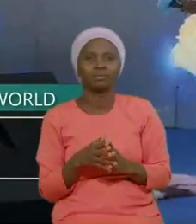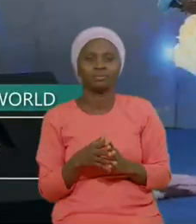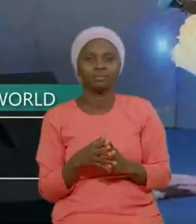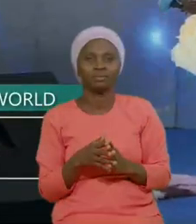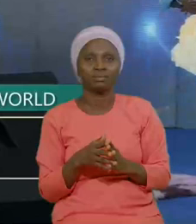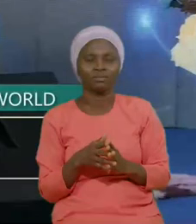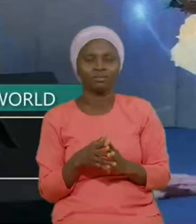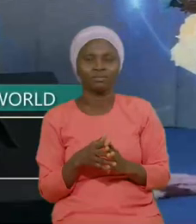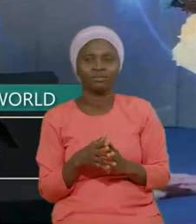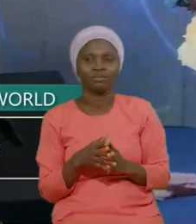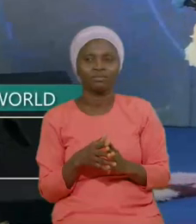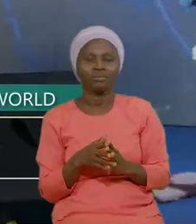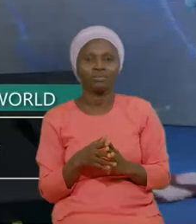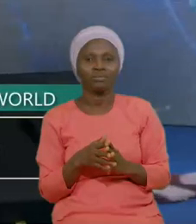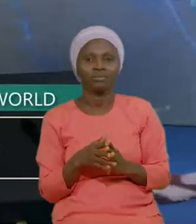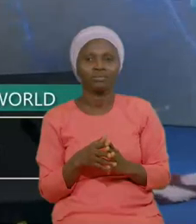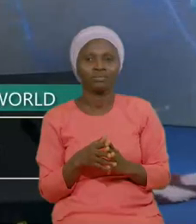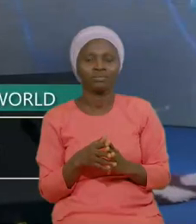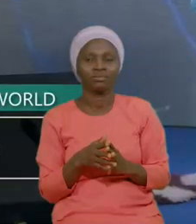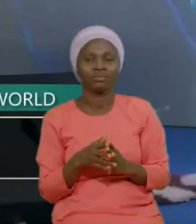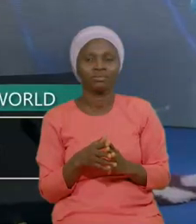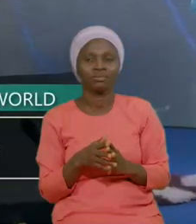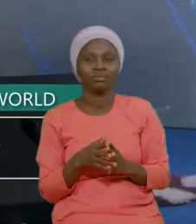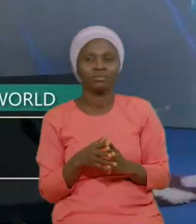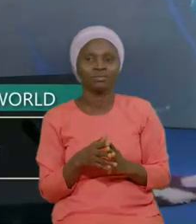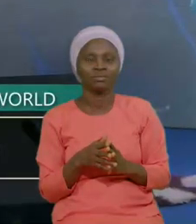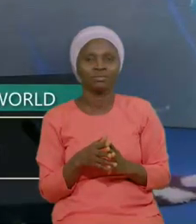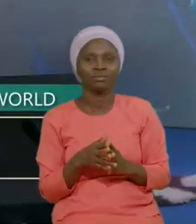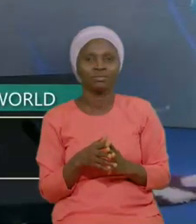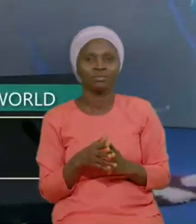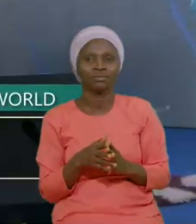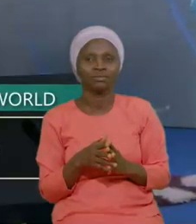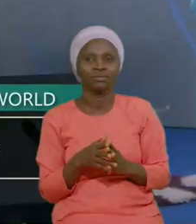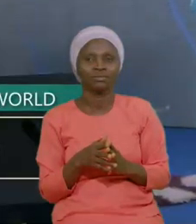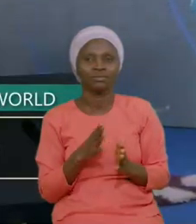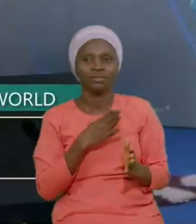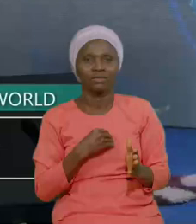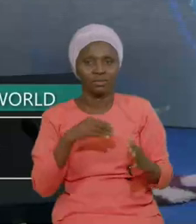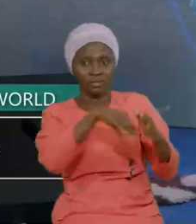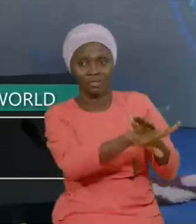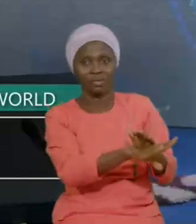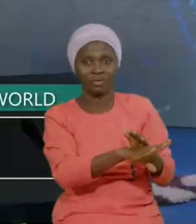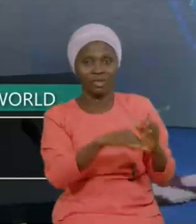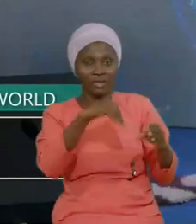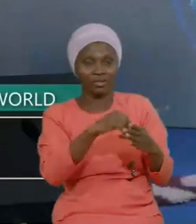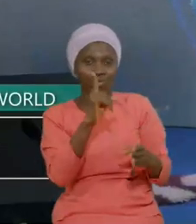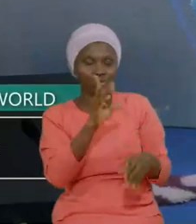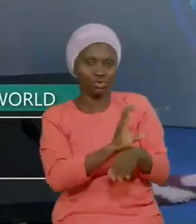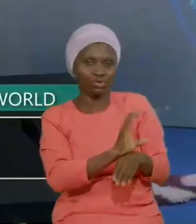Alors il a dit, bon, avant de commettre le suicide là, j'irai dans une église et écouter le dernier message avant de mourir.